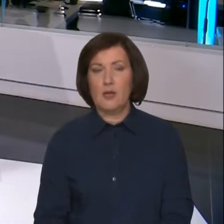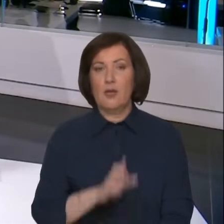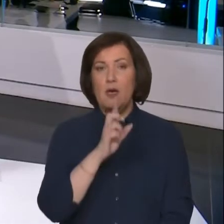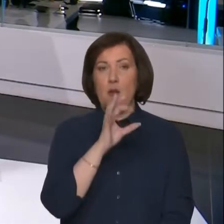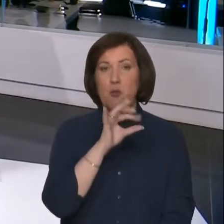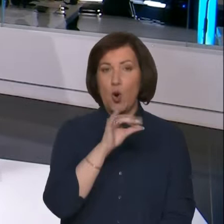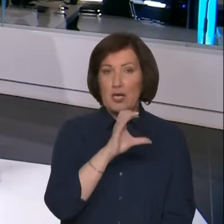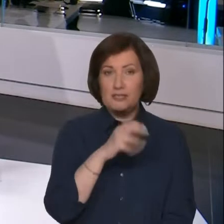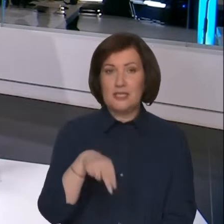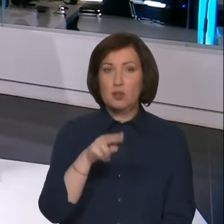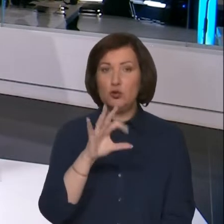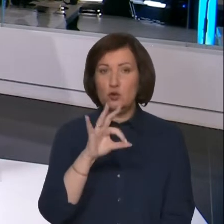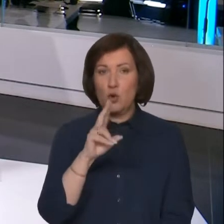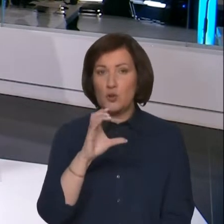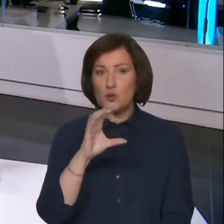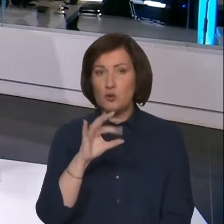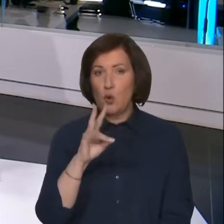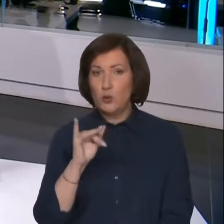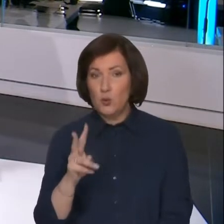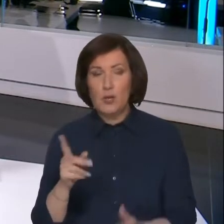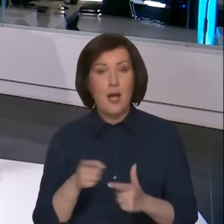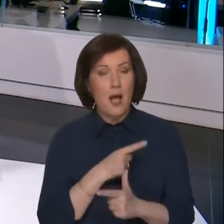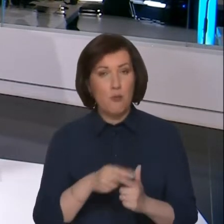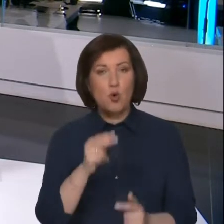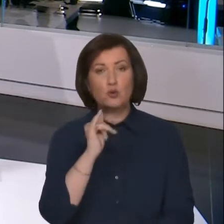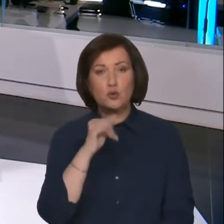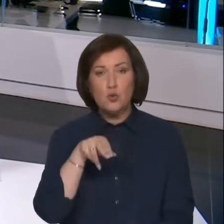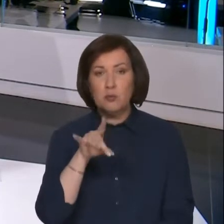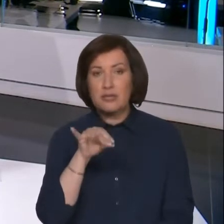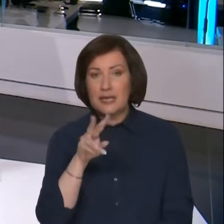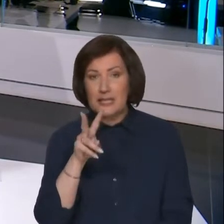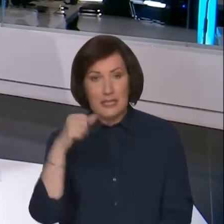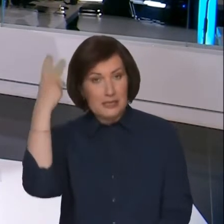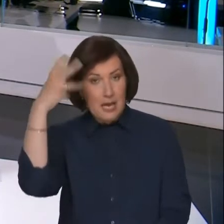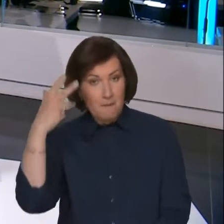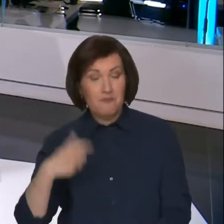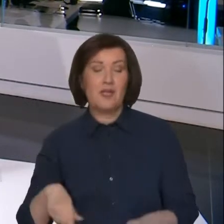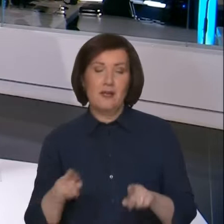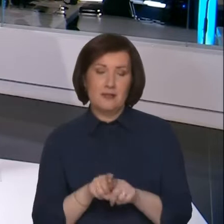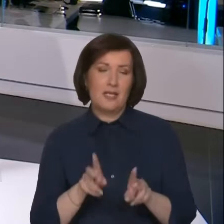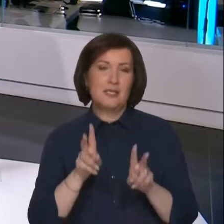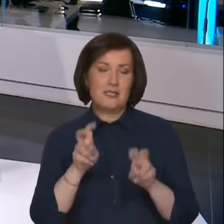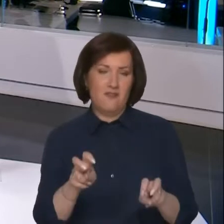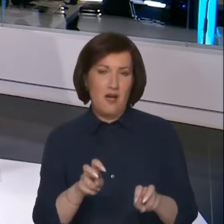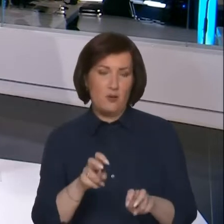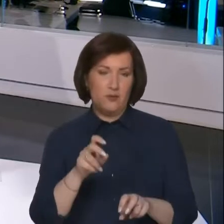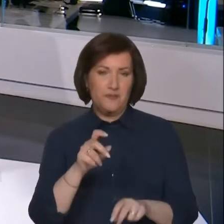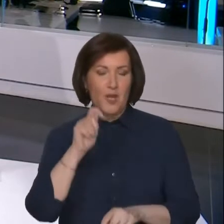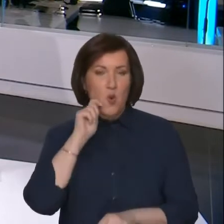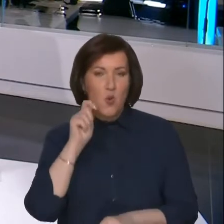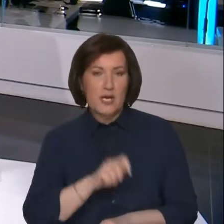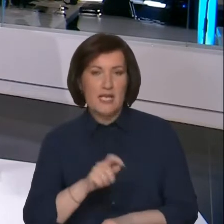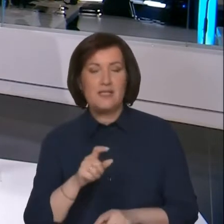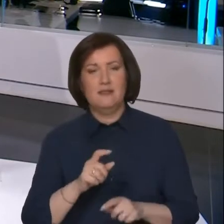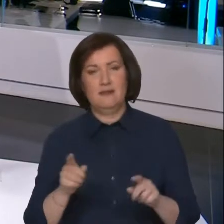Борис Джонсонюк або Чуприна – так тепло в Україні називають прем'єра Сполученого Королівства Бориса Джонсона. Українці складають про нього